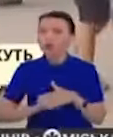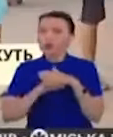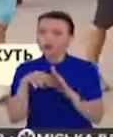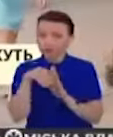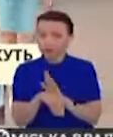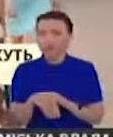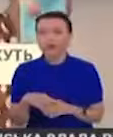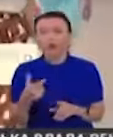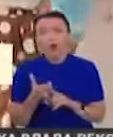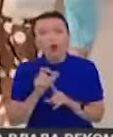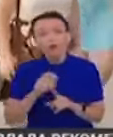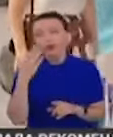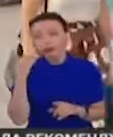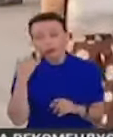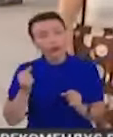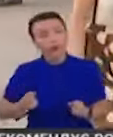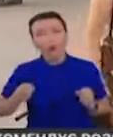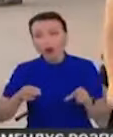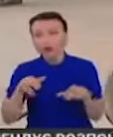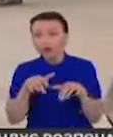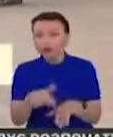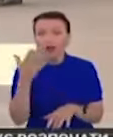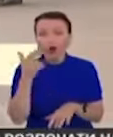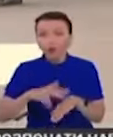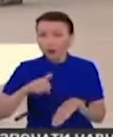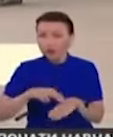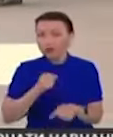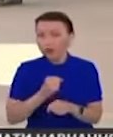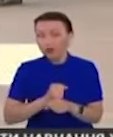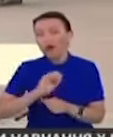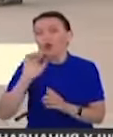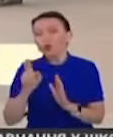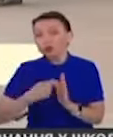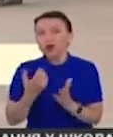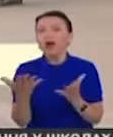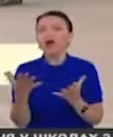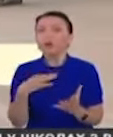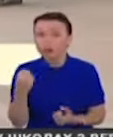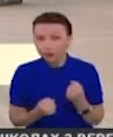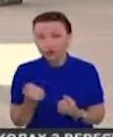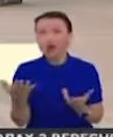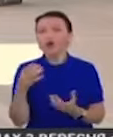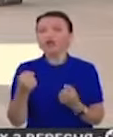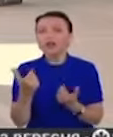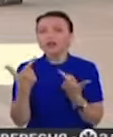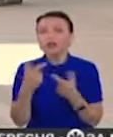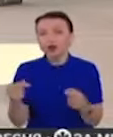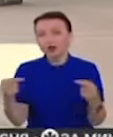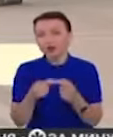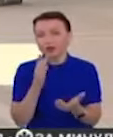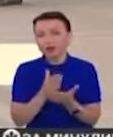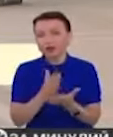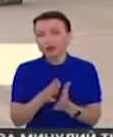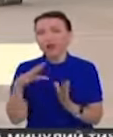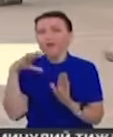И очень просто в рамках уголовного дела, тогда, когда полиция работает, установить, какая была машина, какой водитель, где они конкретно находились.